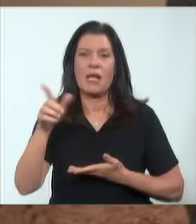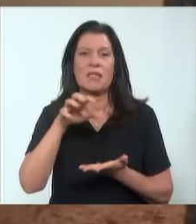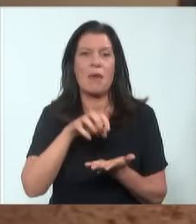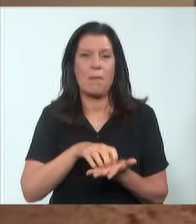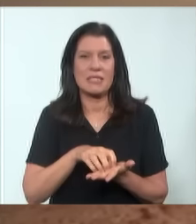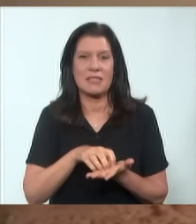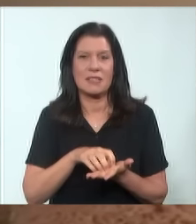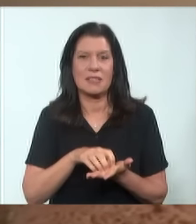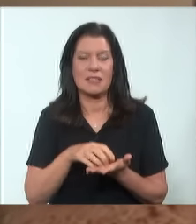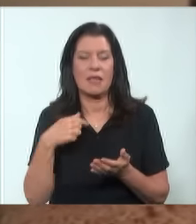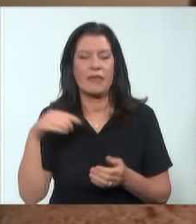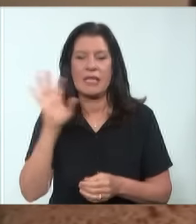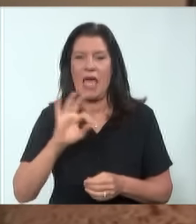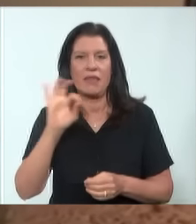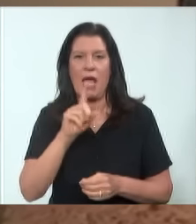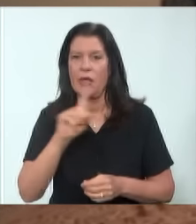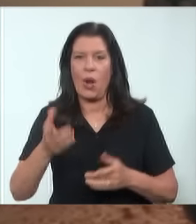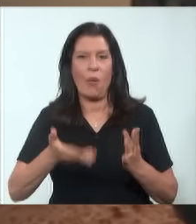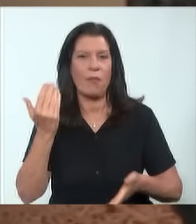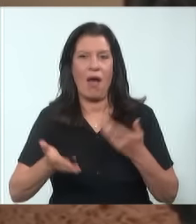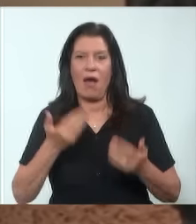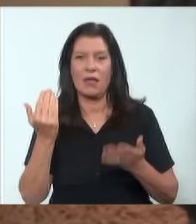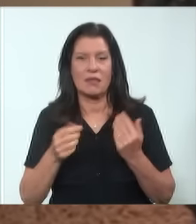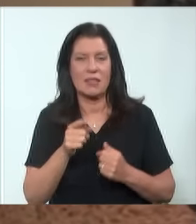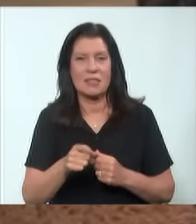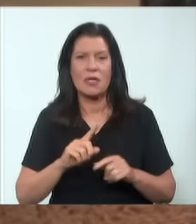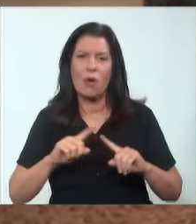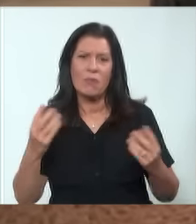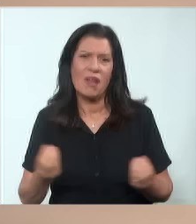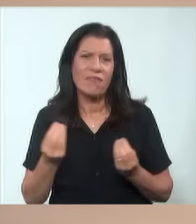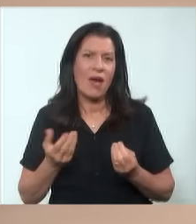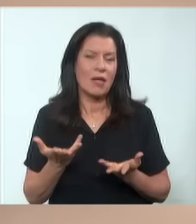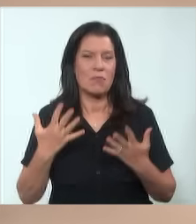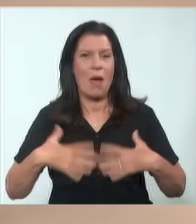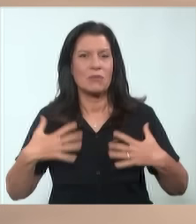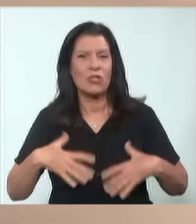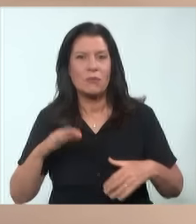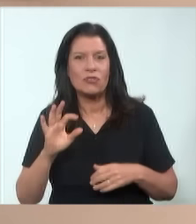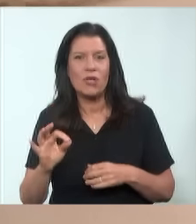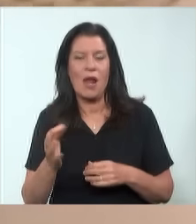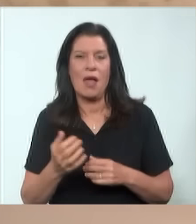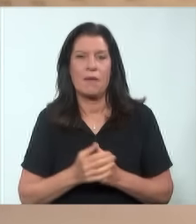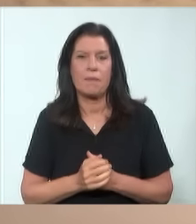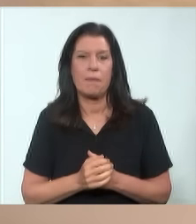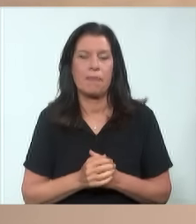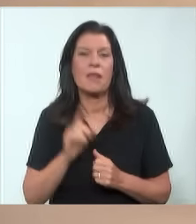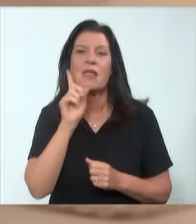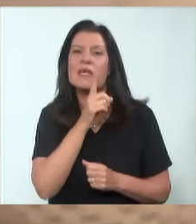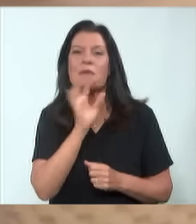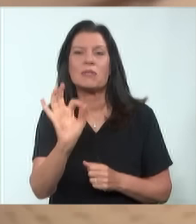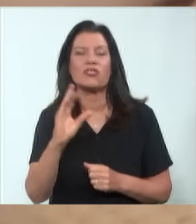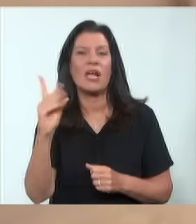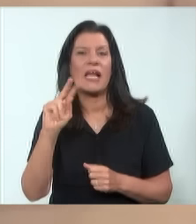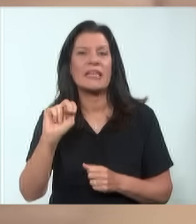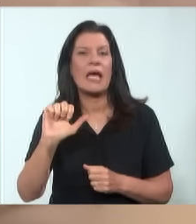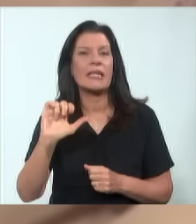את זה. כל מיני דברים שלה, הפיג'מה שלה. אור, לאימא של דניאלה, עדיין